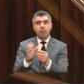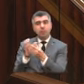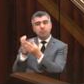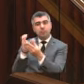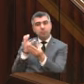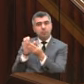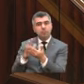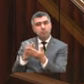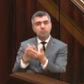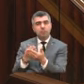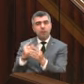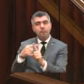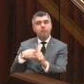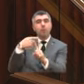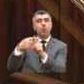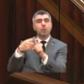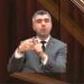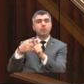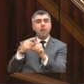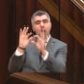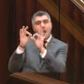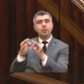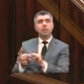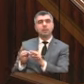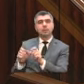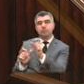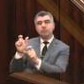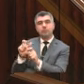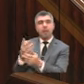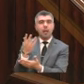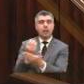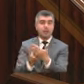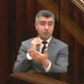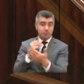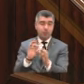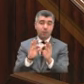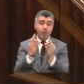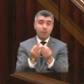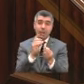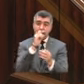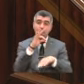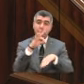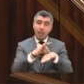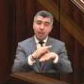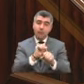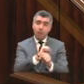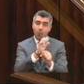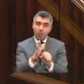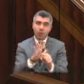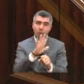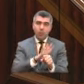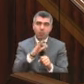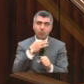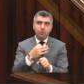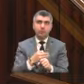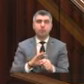كيحملوا فوق العداد القانوني، وهذا كيعرض سلامتهم وسلامة الأسر ديالهم. ناهيك عن الاستمرارية والديمومة لأنهم بقوا